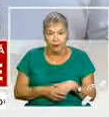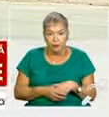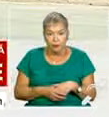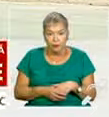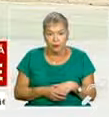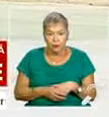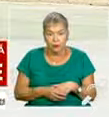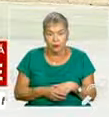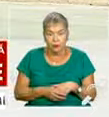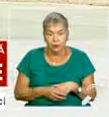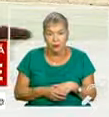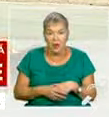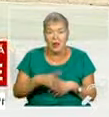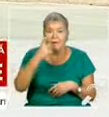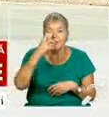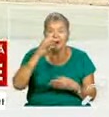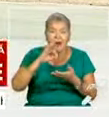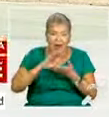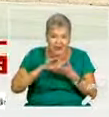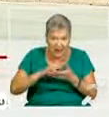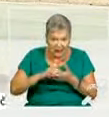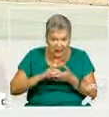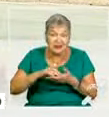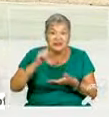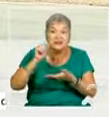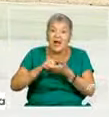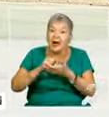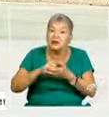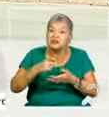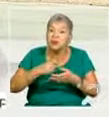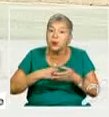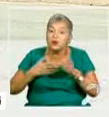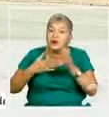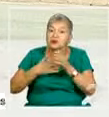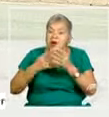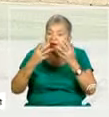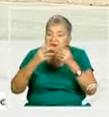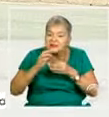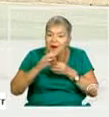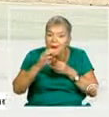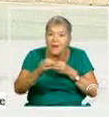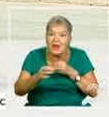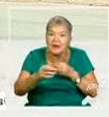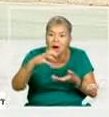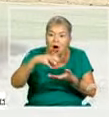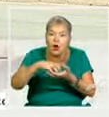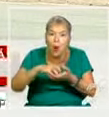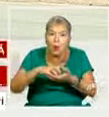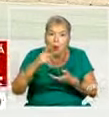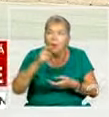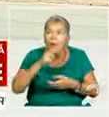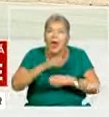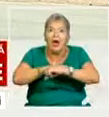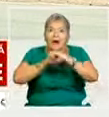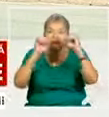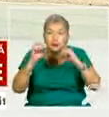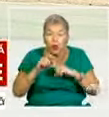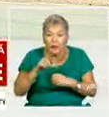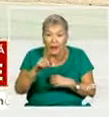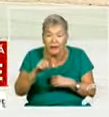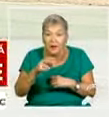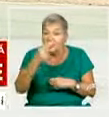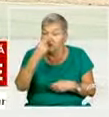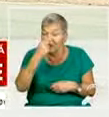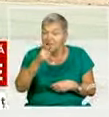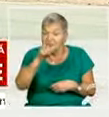Bun găsit tuturor. Pentru prima dată presa are acces la doar câțiva metri de locul în care a avut loc tragedia. Chiar în spatele meu se